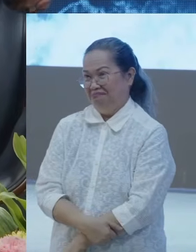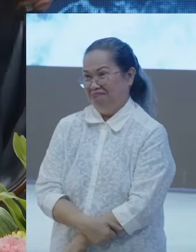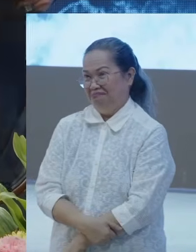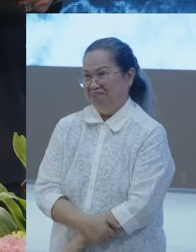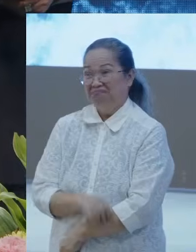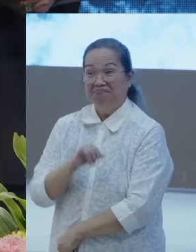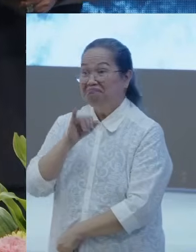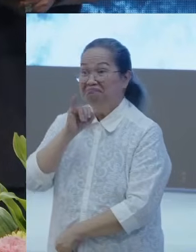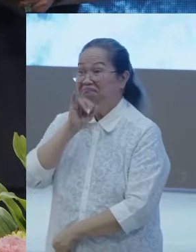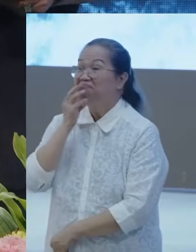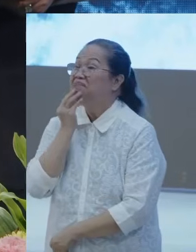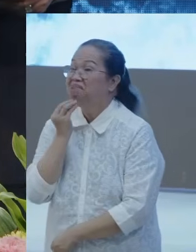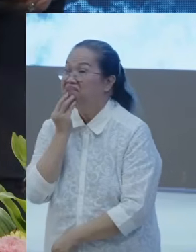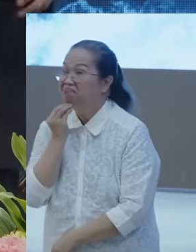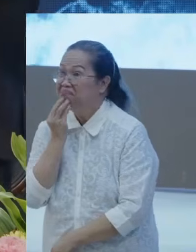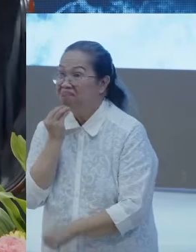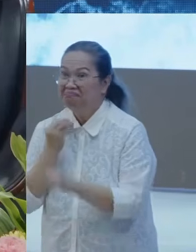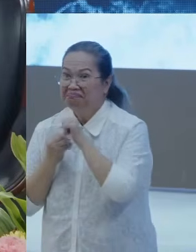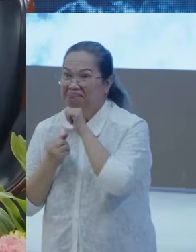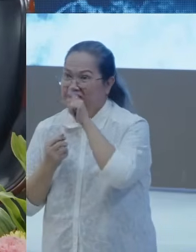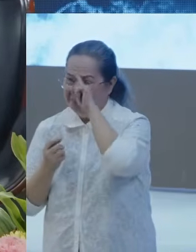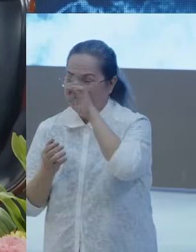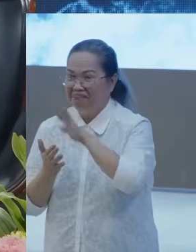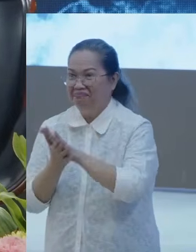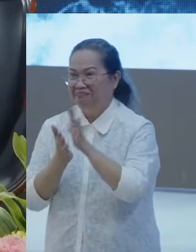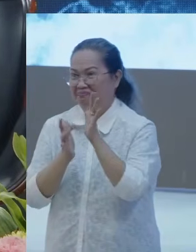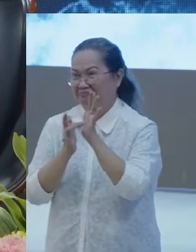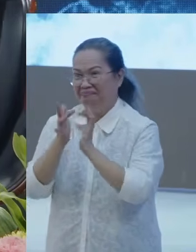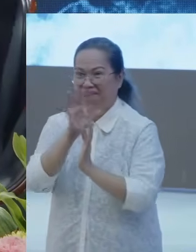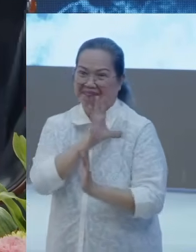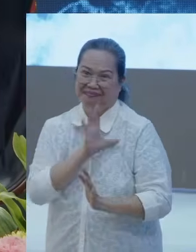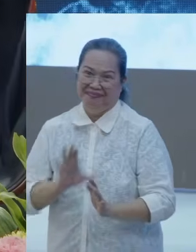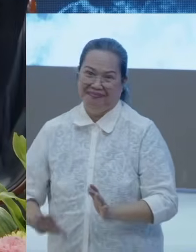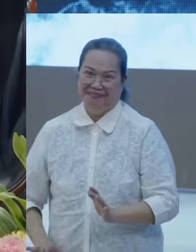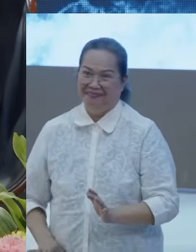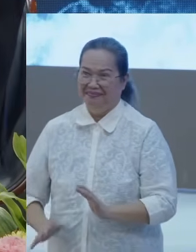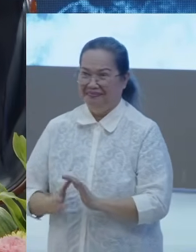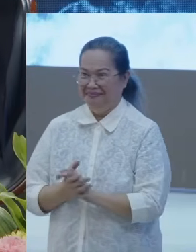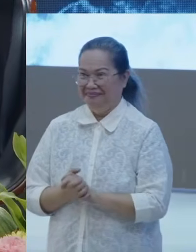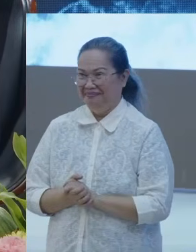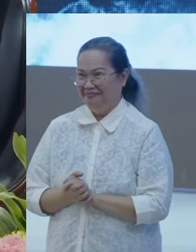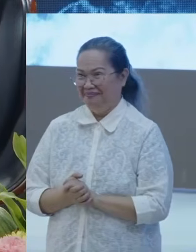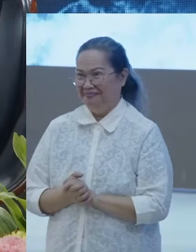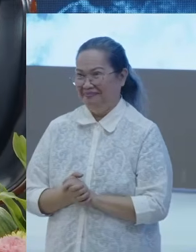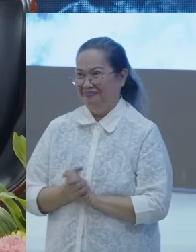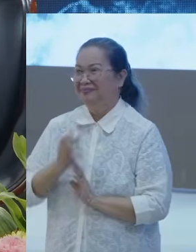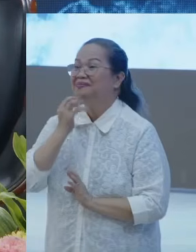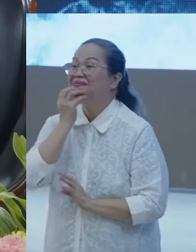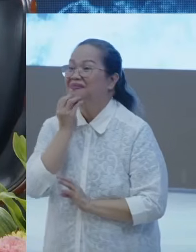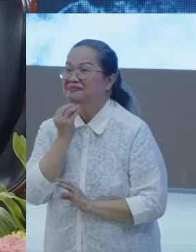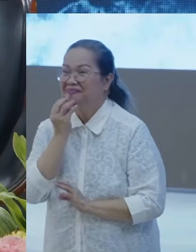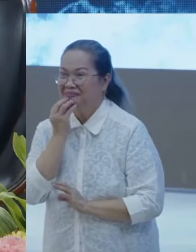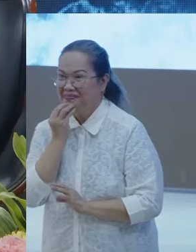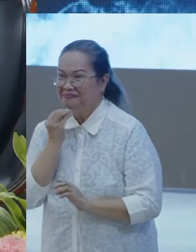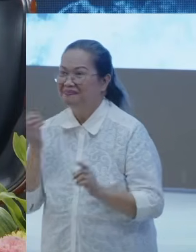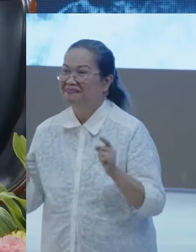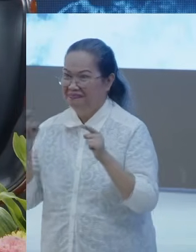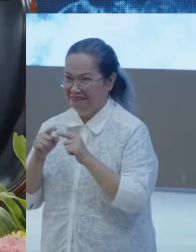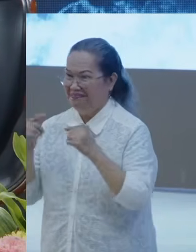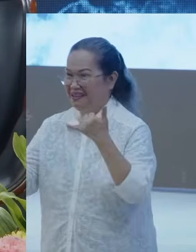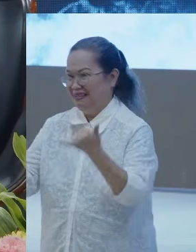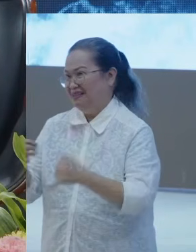mga kapatid, may I say it, ganun pa rin ang pag-iisip ng mga Israelita hanggang ngayon.